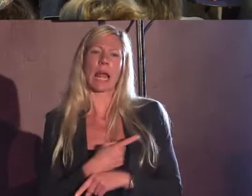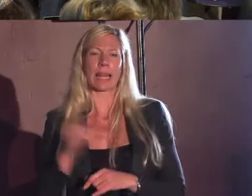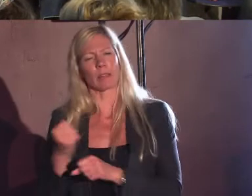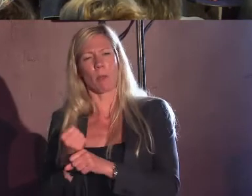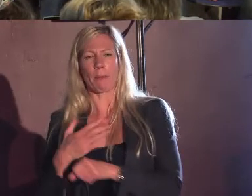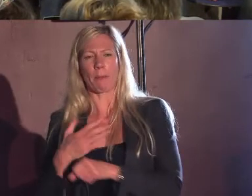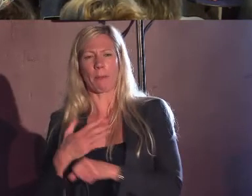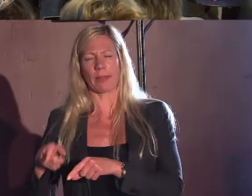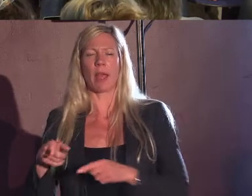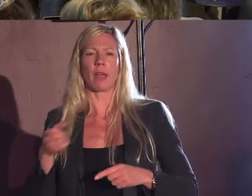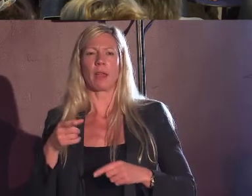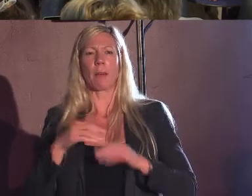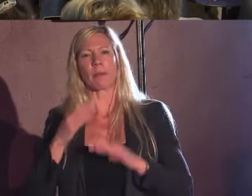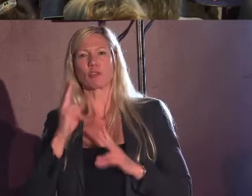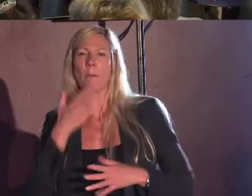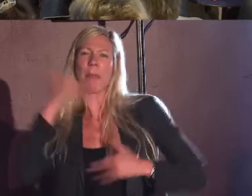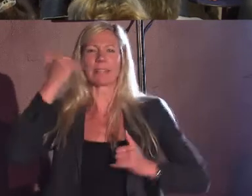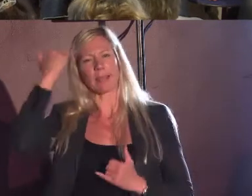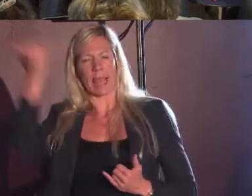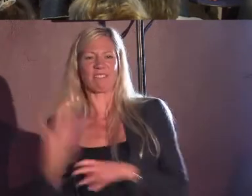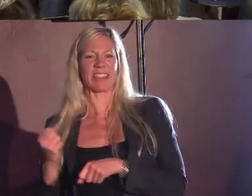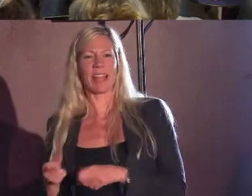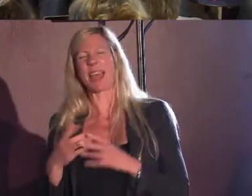lite så. Inte alltid, för det är jag som bestämmer, men typ.